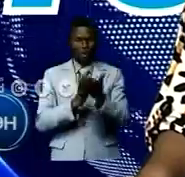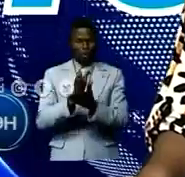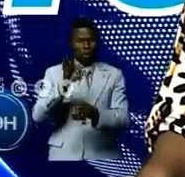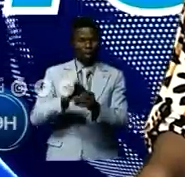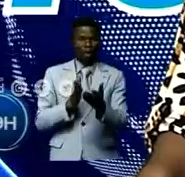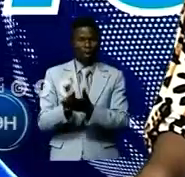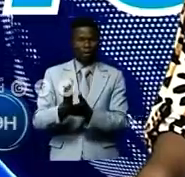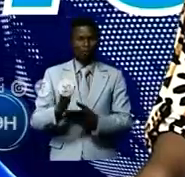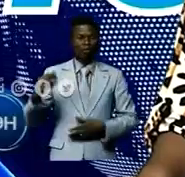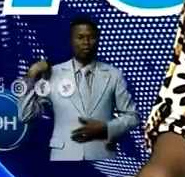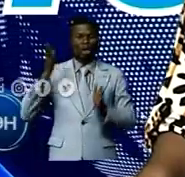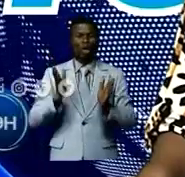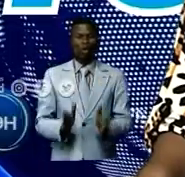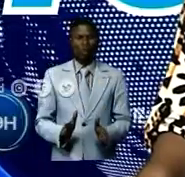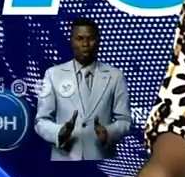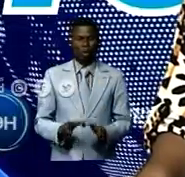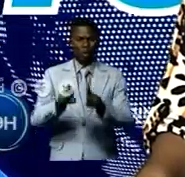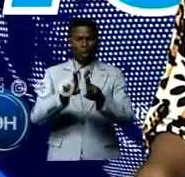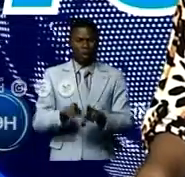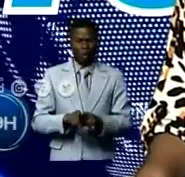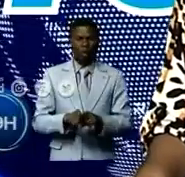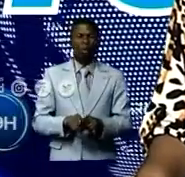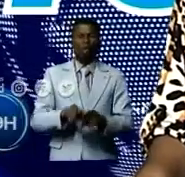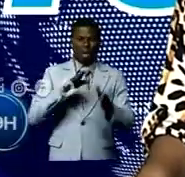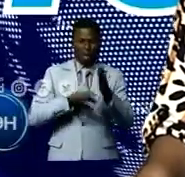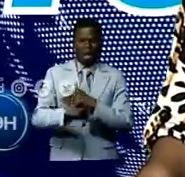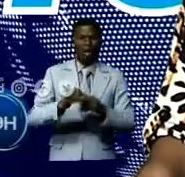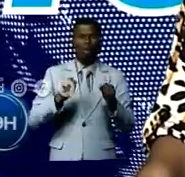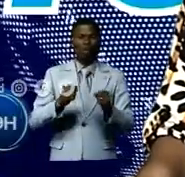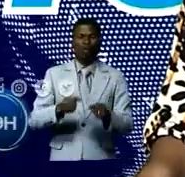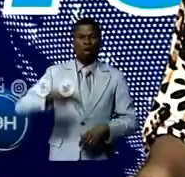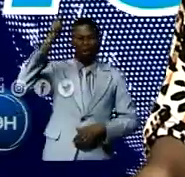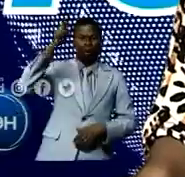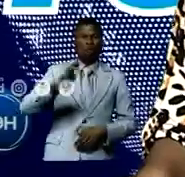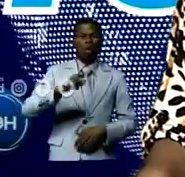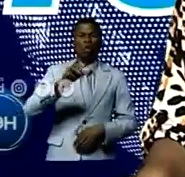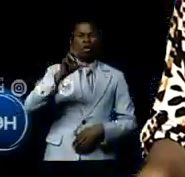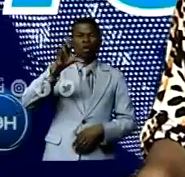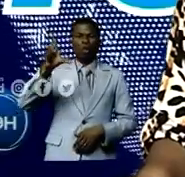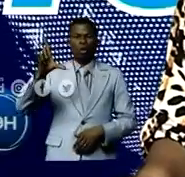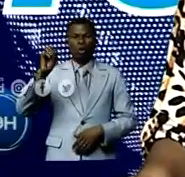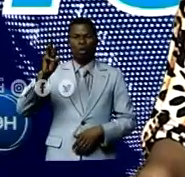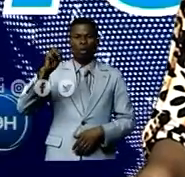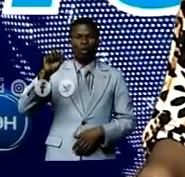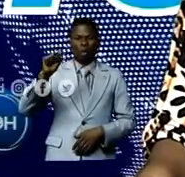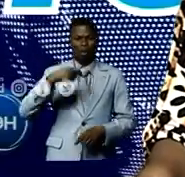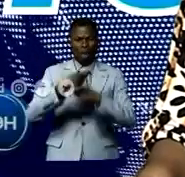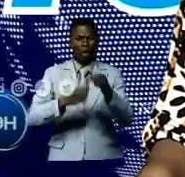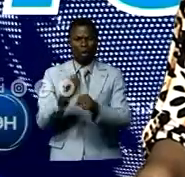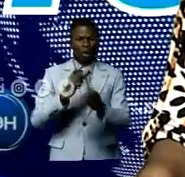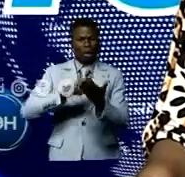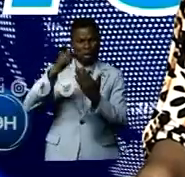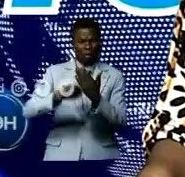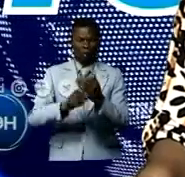Le gouverneur Kalenga Mushimbi a pris aussi possession du pouvoir dans le Olomami. Il a axé son programme du gouvernement sur